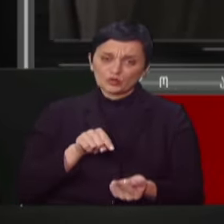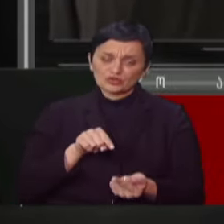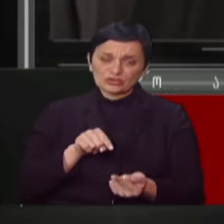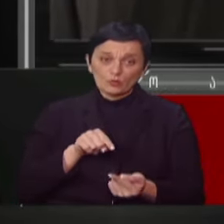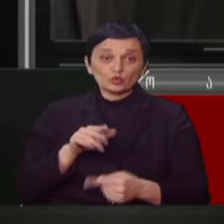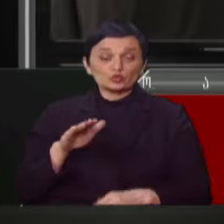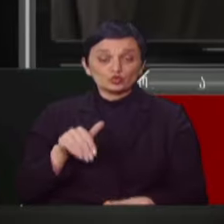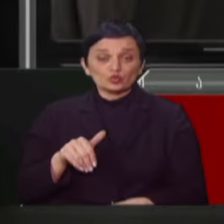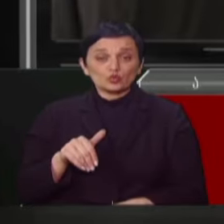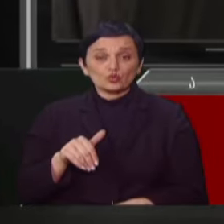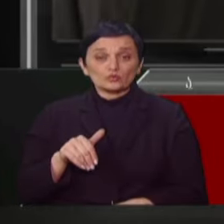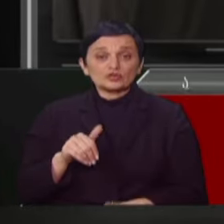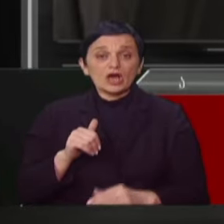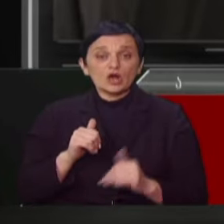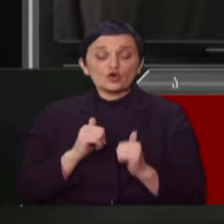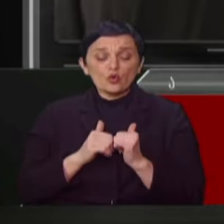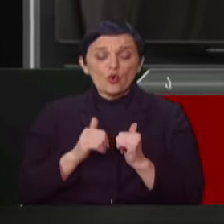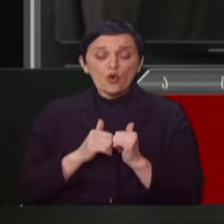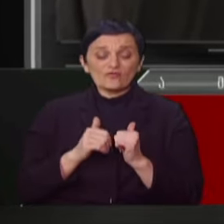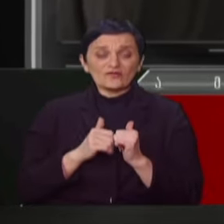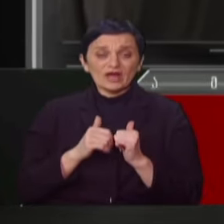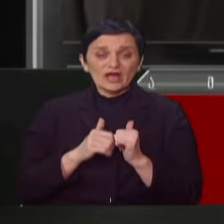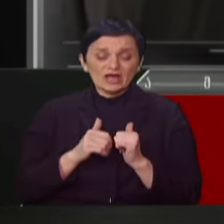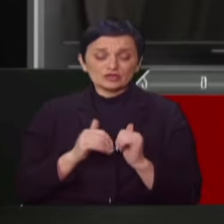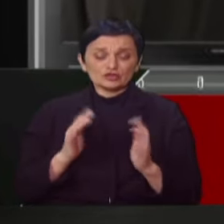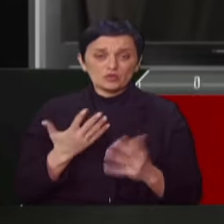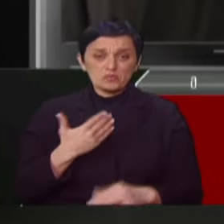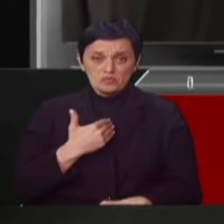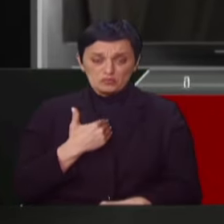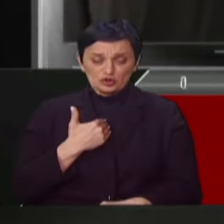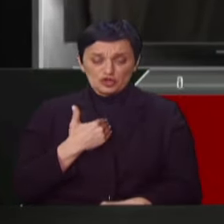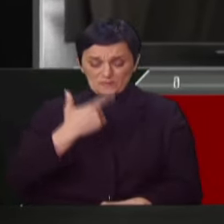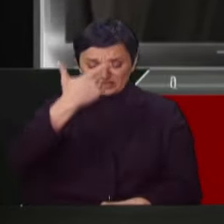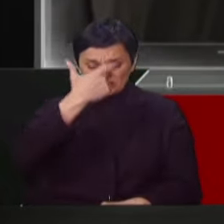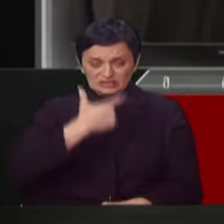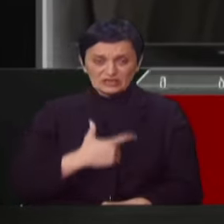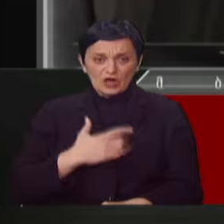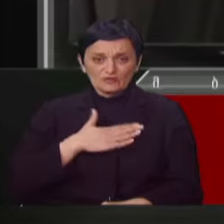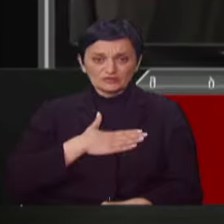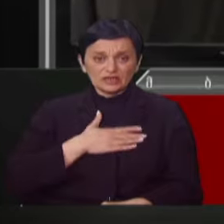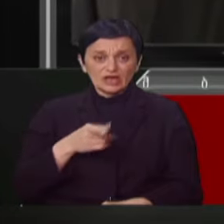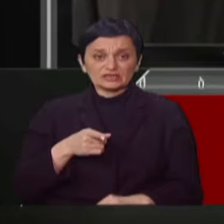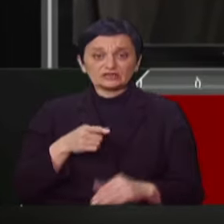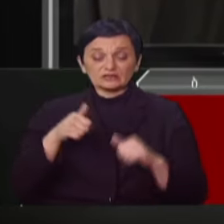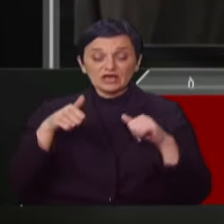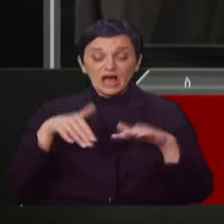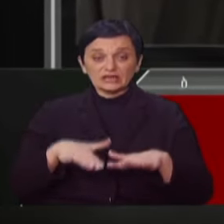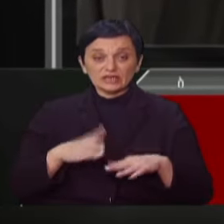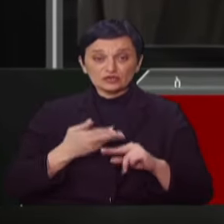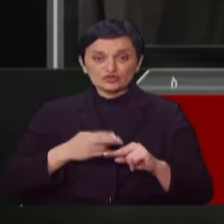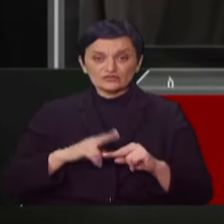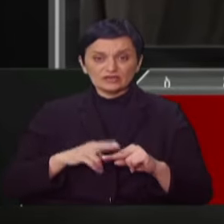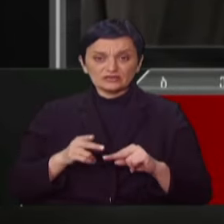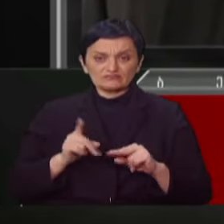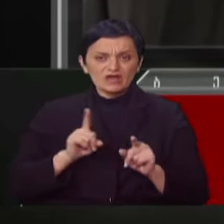მოწინააღმდეგეებიც, თუმცა ყოველ შემთხვევაში მე ჩემ თავთან ამ გადაწყვეტილებით